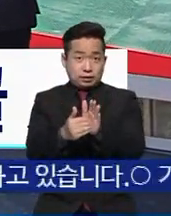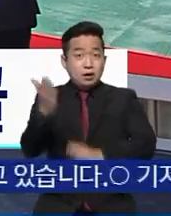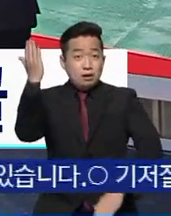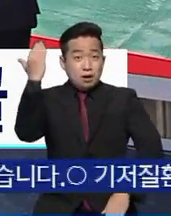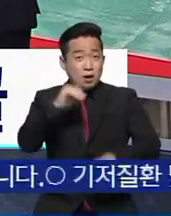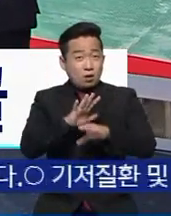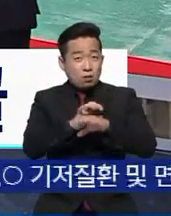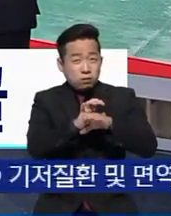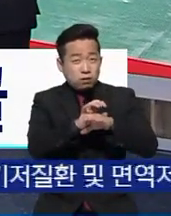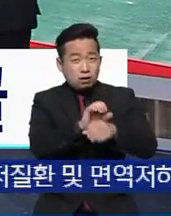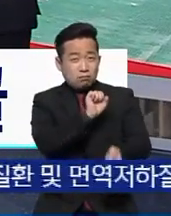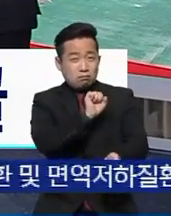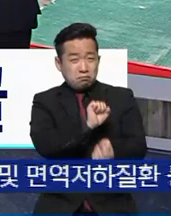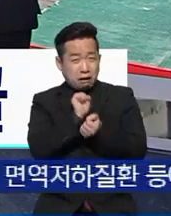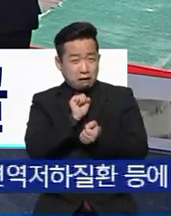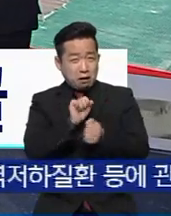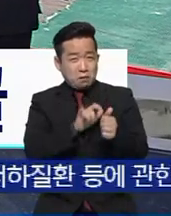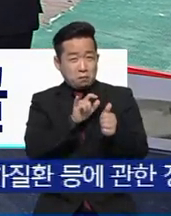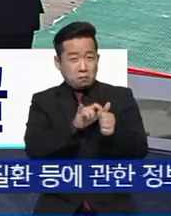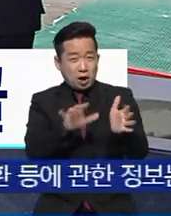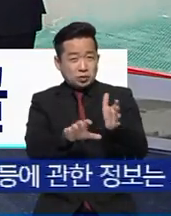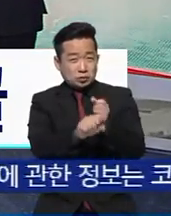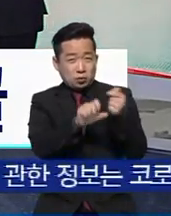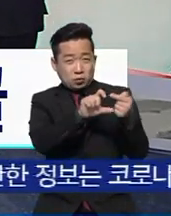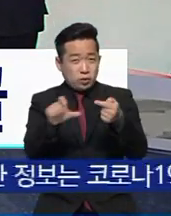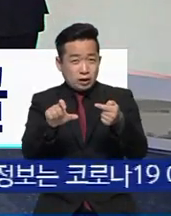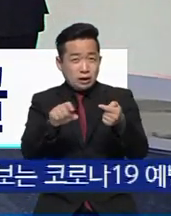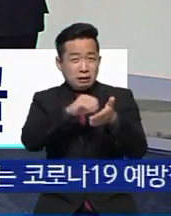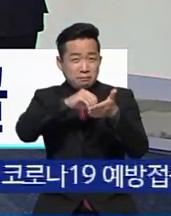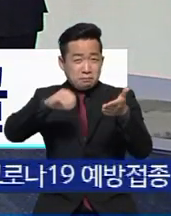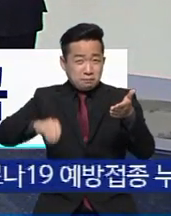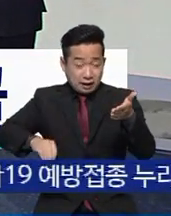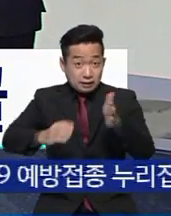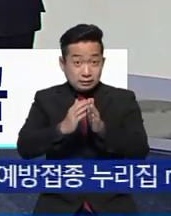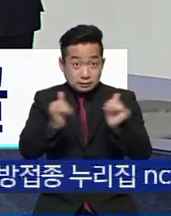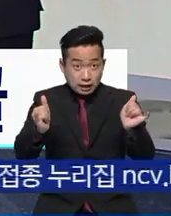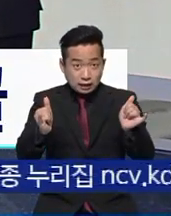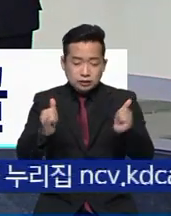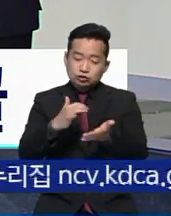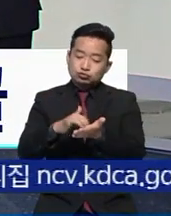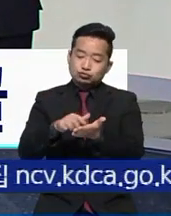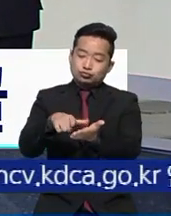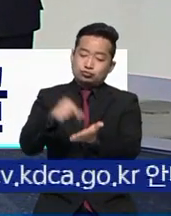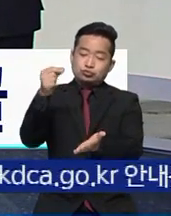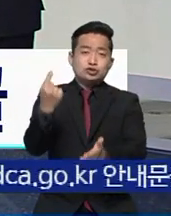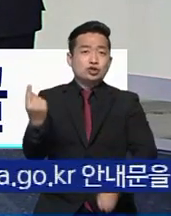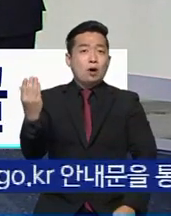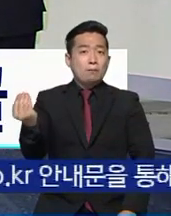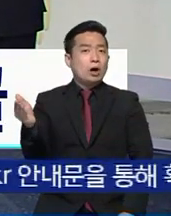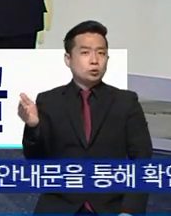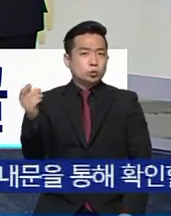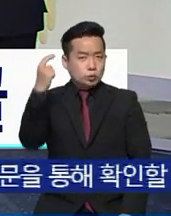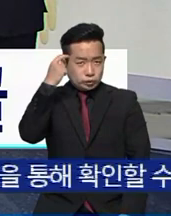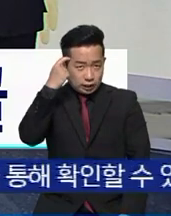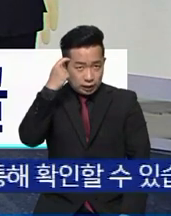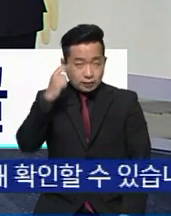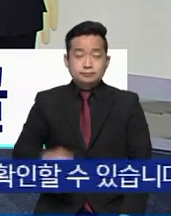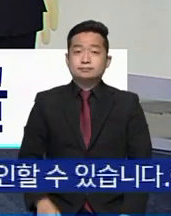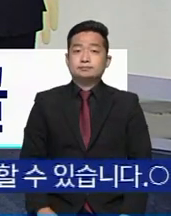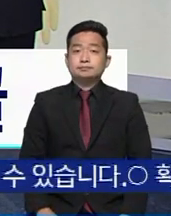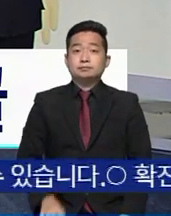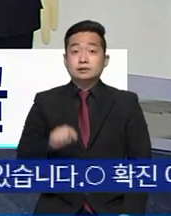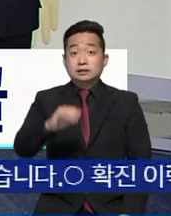그동안 코로나에 걸렸는데도 확진자 통계에 잡히지 않았던 사람은 한 1,000만 명 정도 되는 걸로 당국은